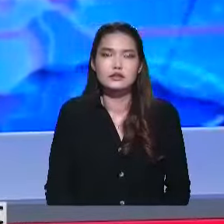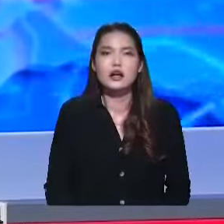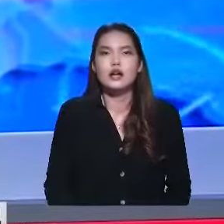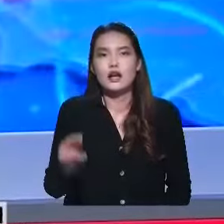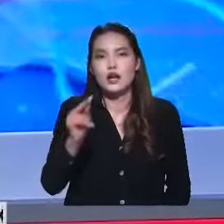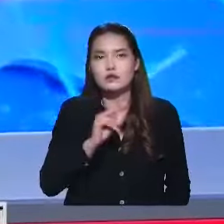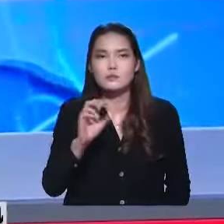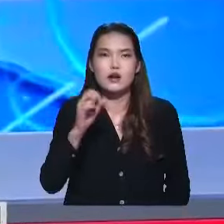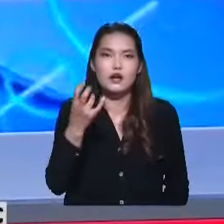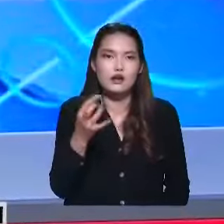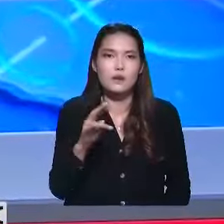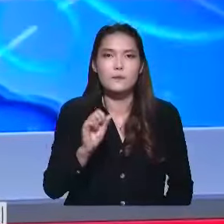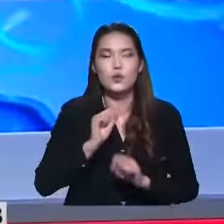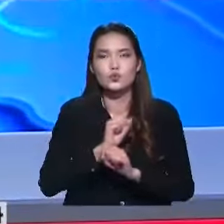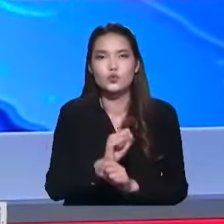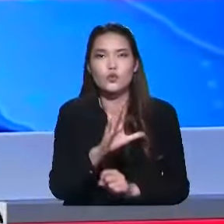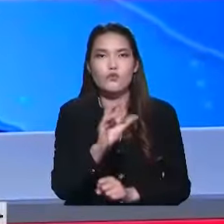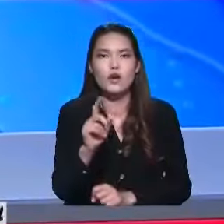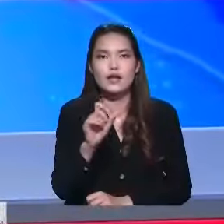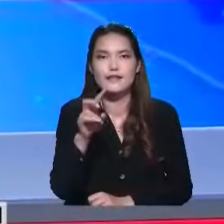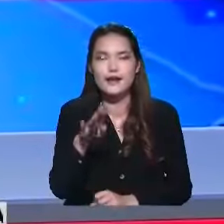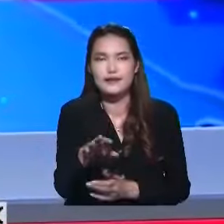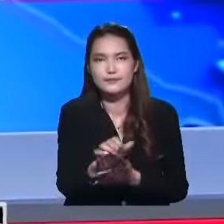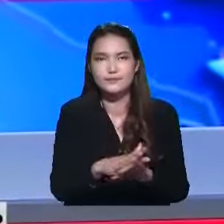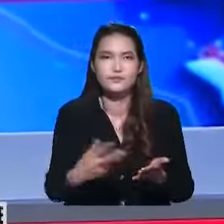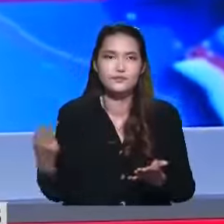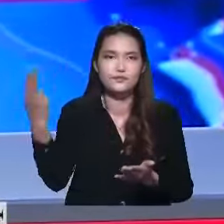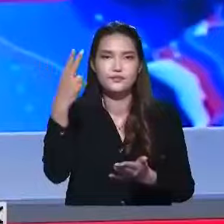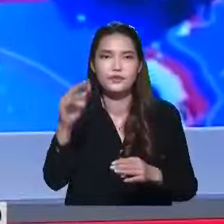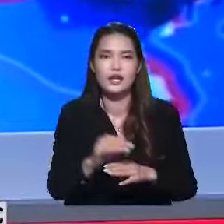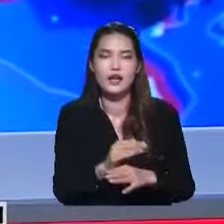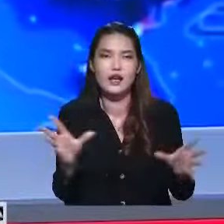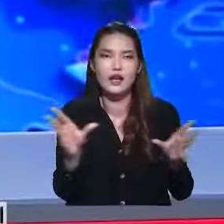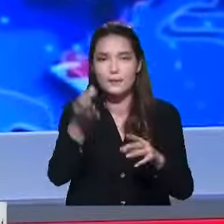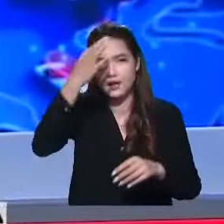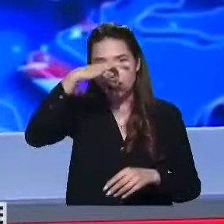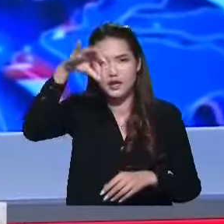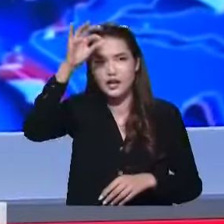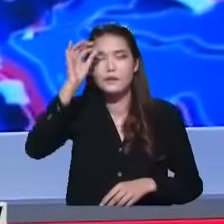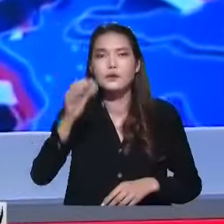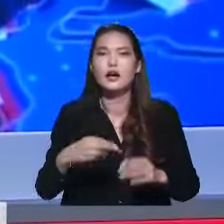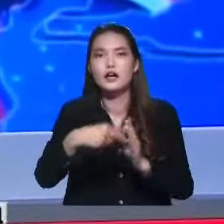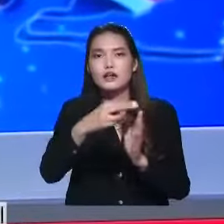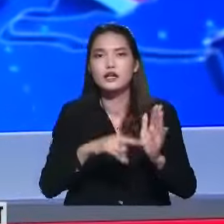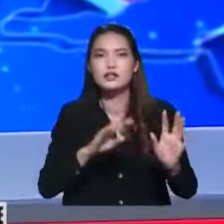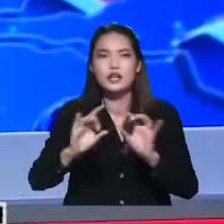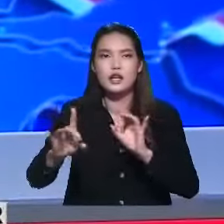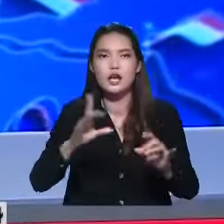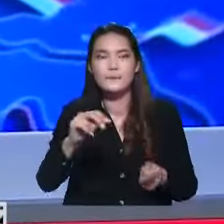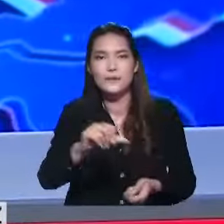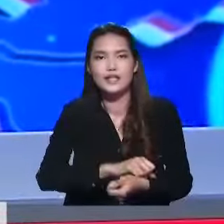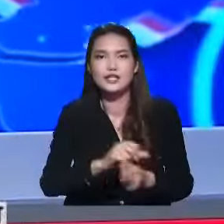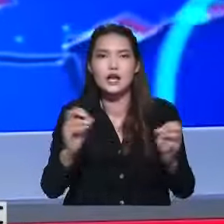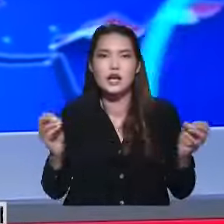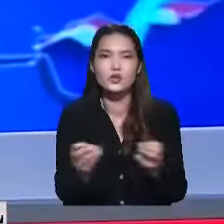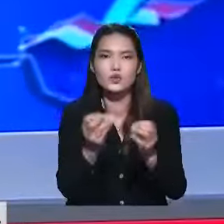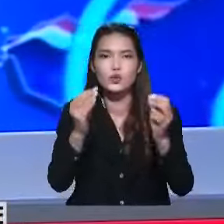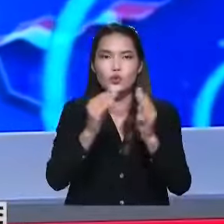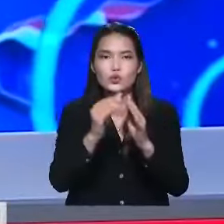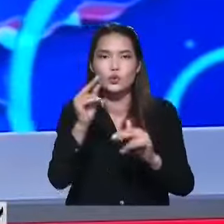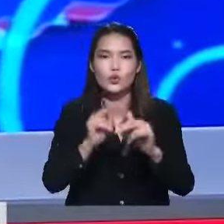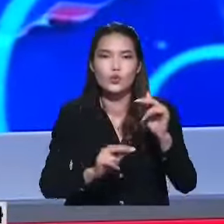Акция «Стоп вандализм» продолжается в столице. На этот раз волонтеры совместно с полицейскими закрасили рекламу наркотических средств на домах